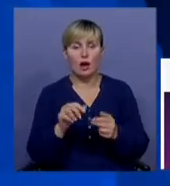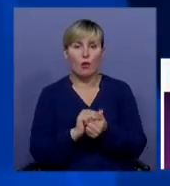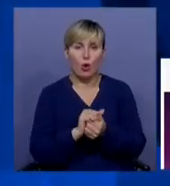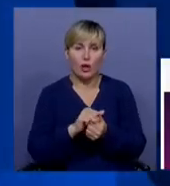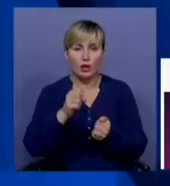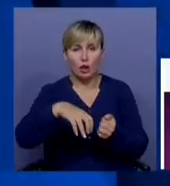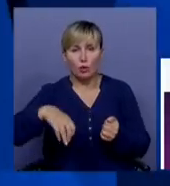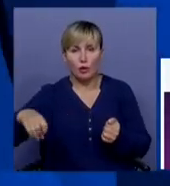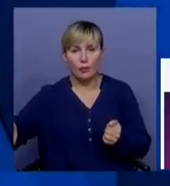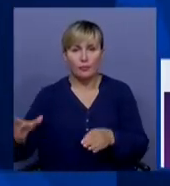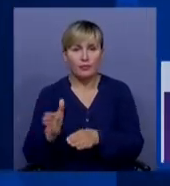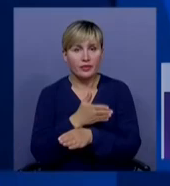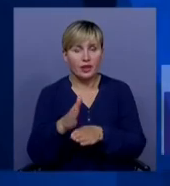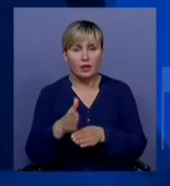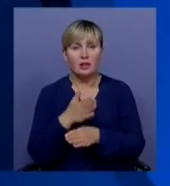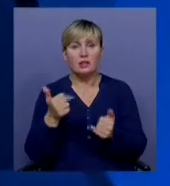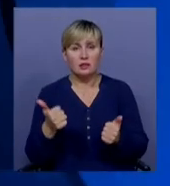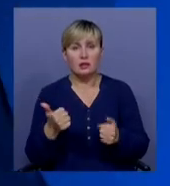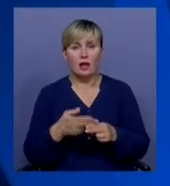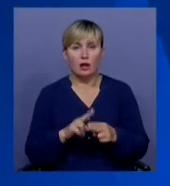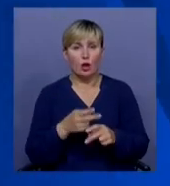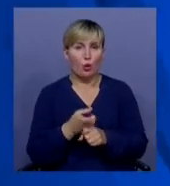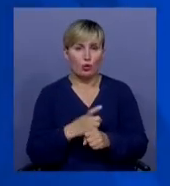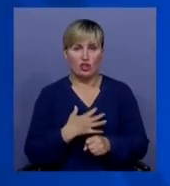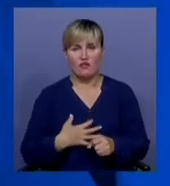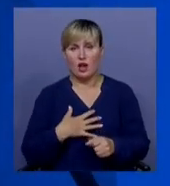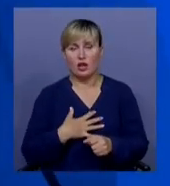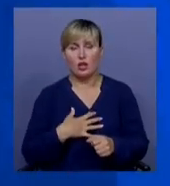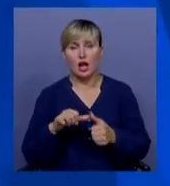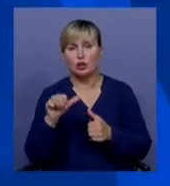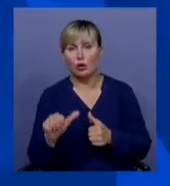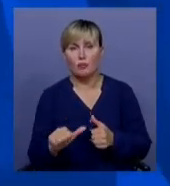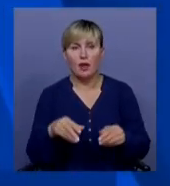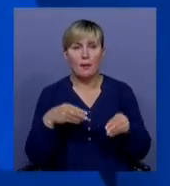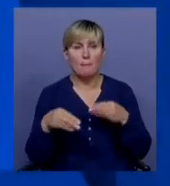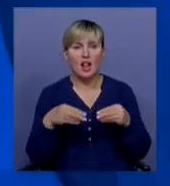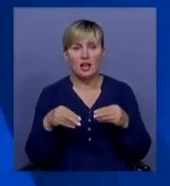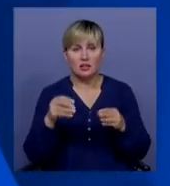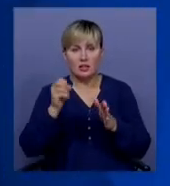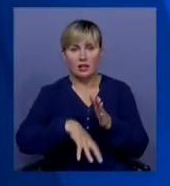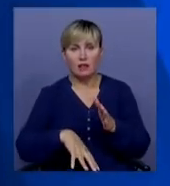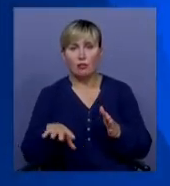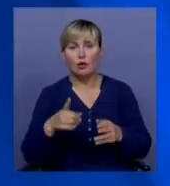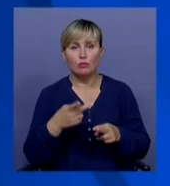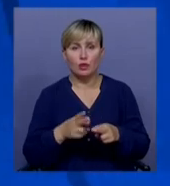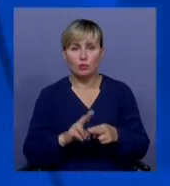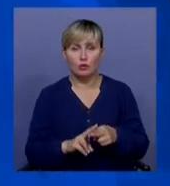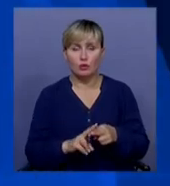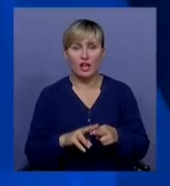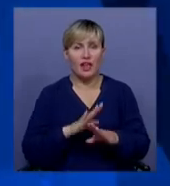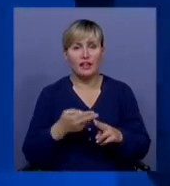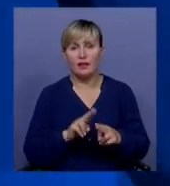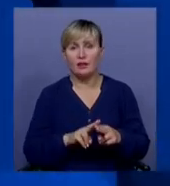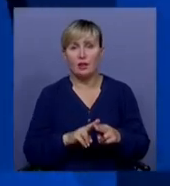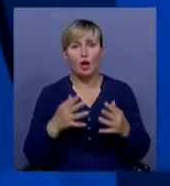макулатуры. Конечно же, сортировать отходы очень важно, особенно пластиковые отходы, потому что, ну, это уже не секрет,